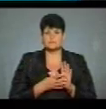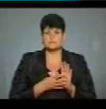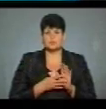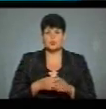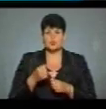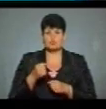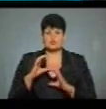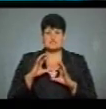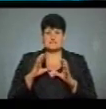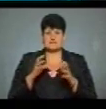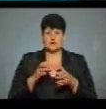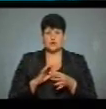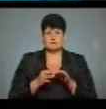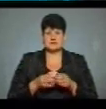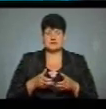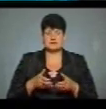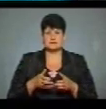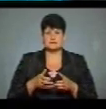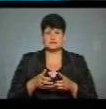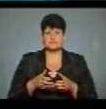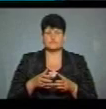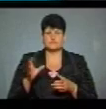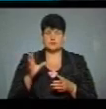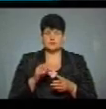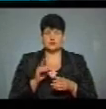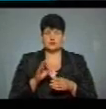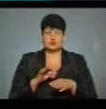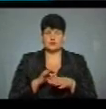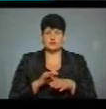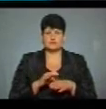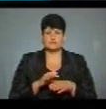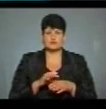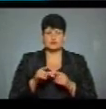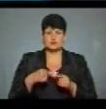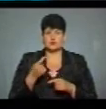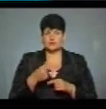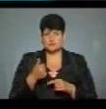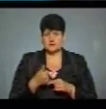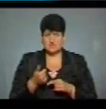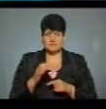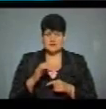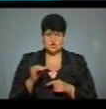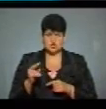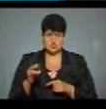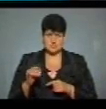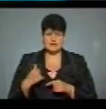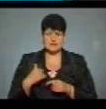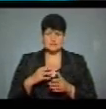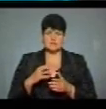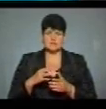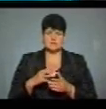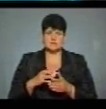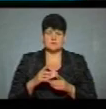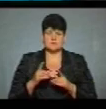Кубок світу, Олімпійська траса, ці юнацькі Олімпійські гри, що будуть проводитись в наступному році, в січні. Я зайняла друге